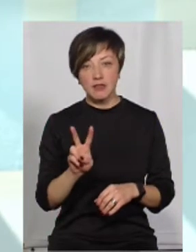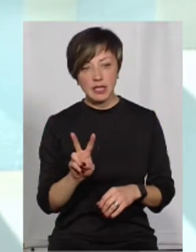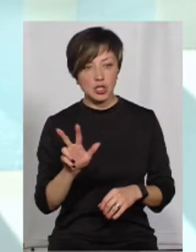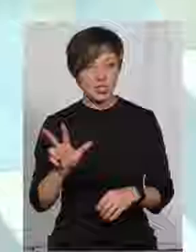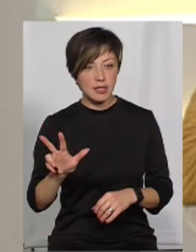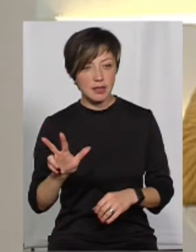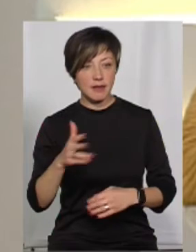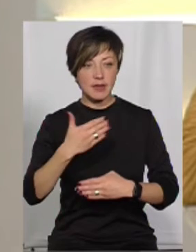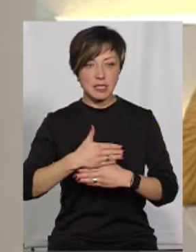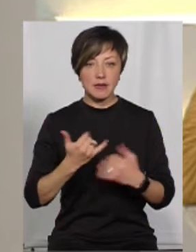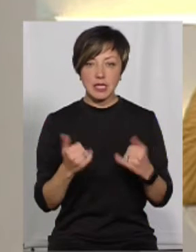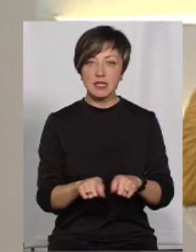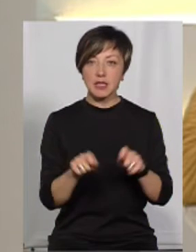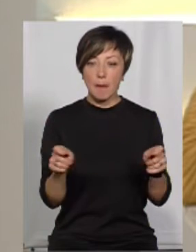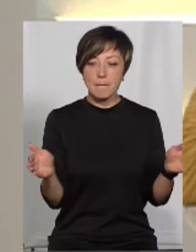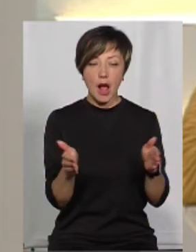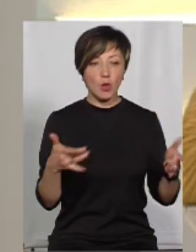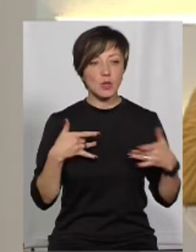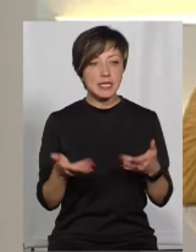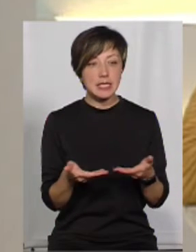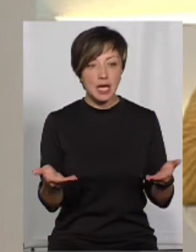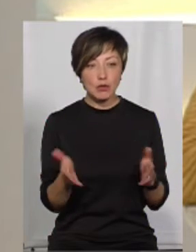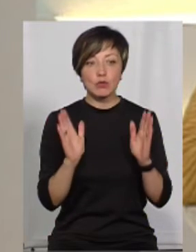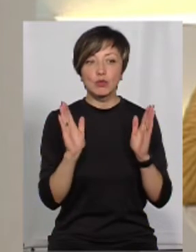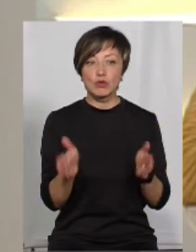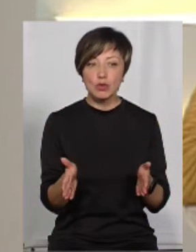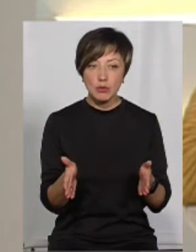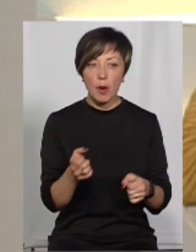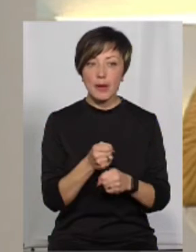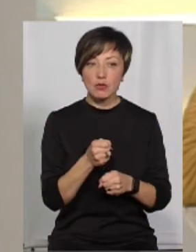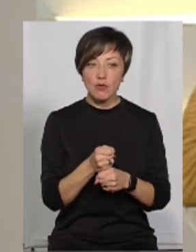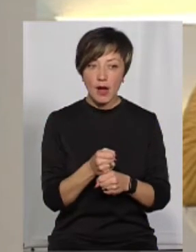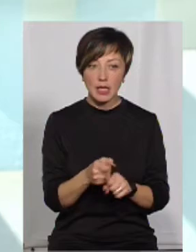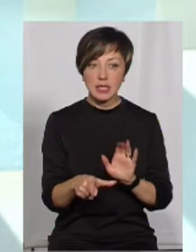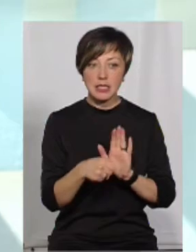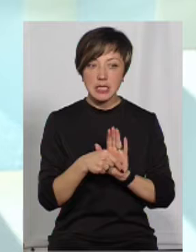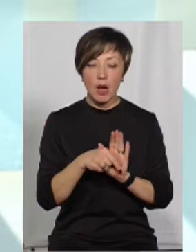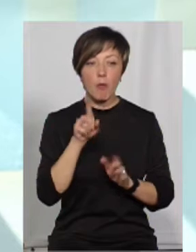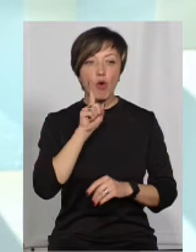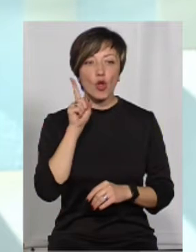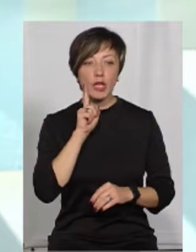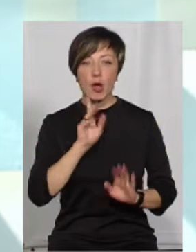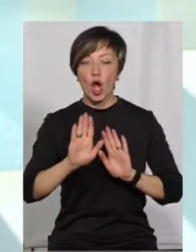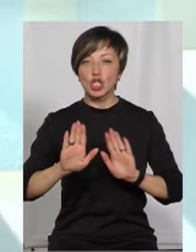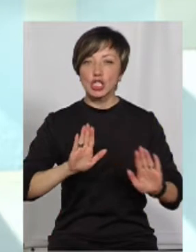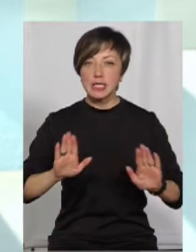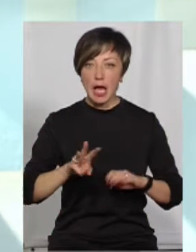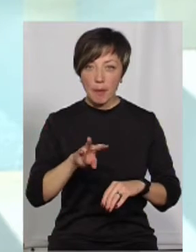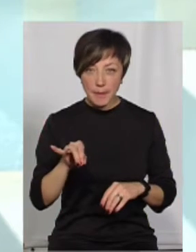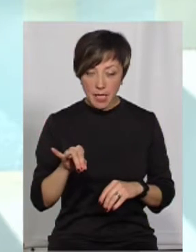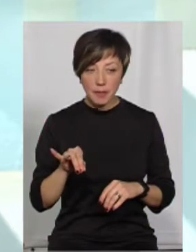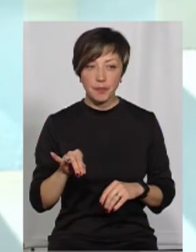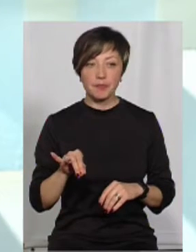2 чи 3 вистави. Зараз ми відкрили малу сцену, де ми будемо працювати з молодими режисерами